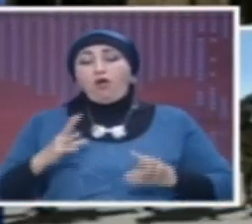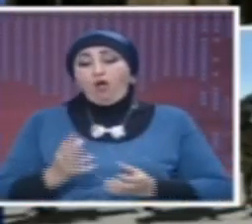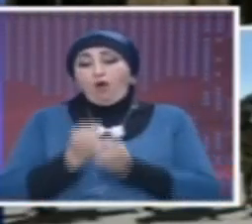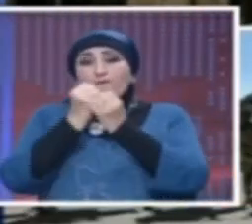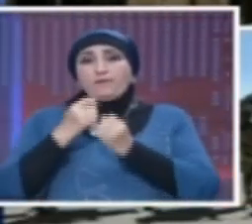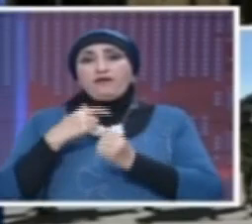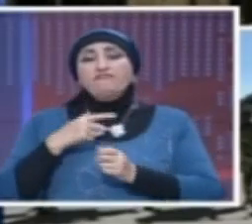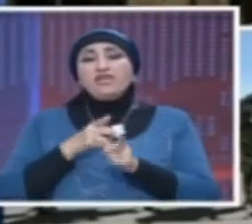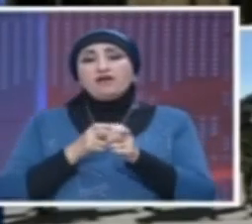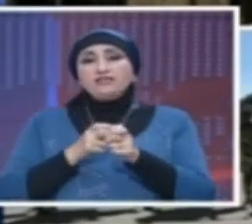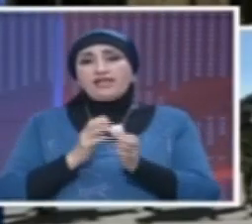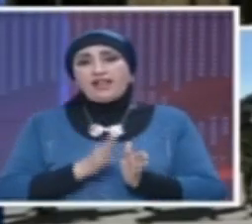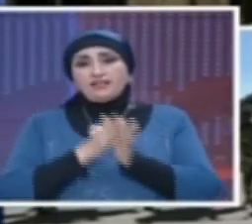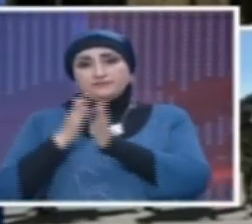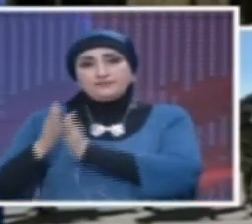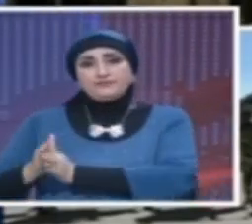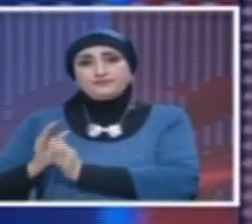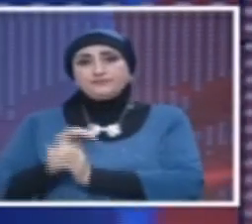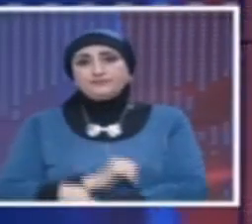القتالي.